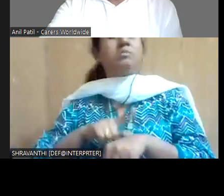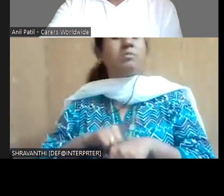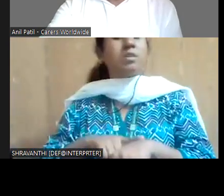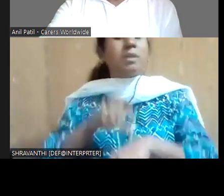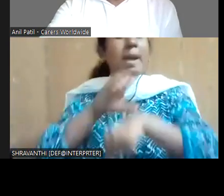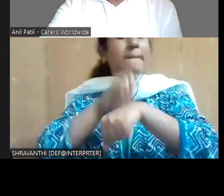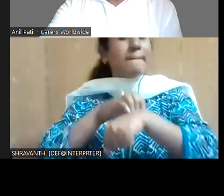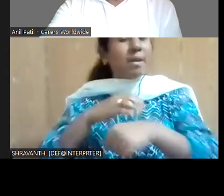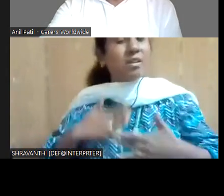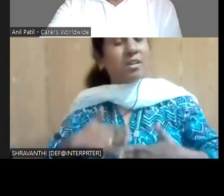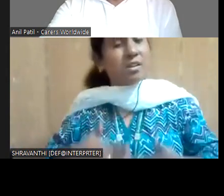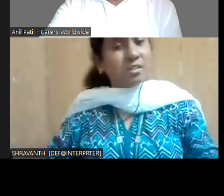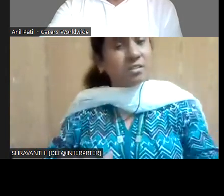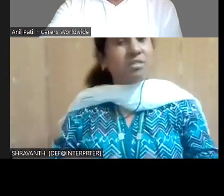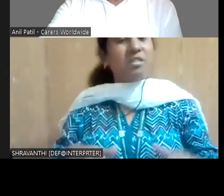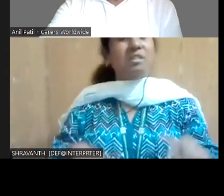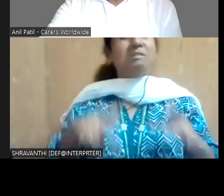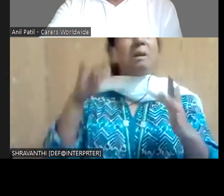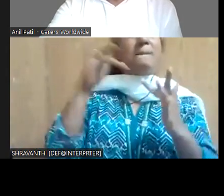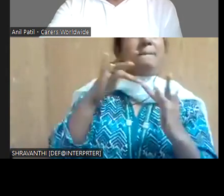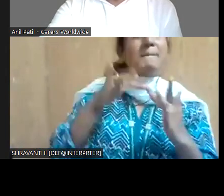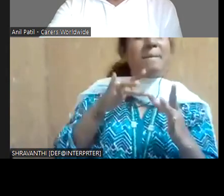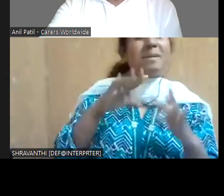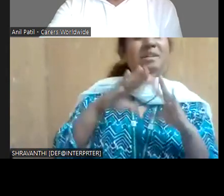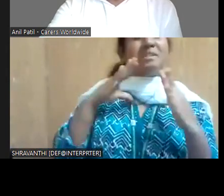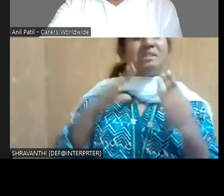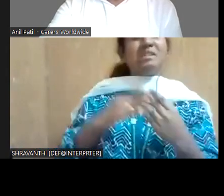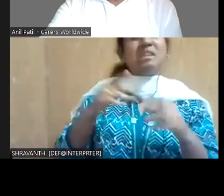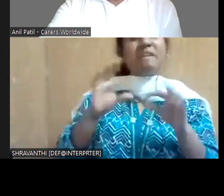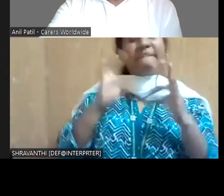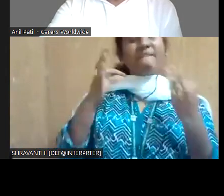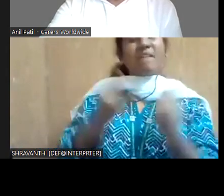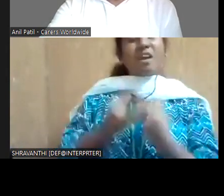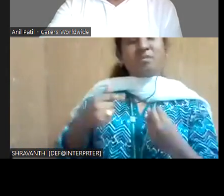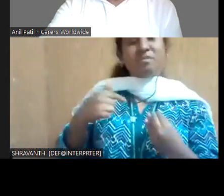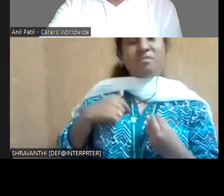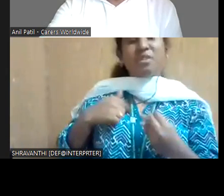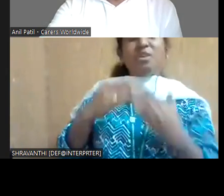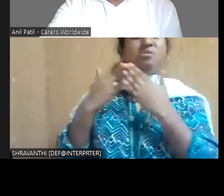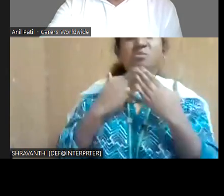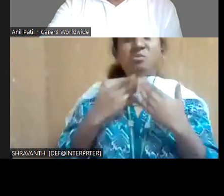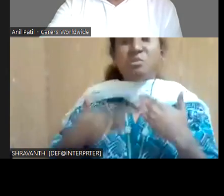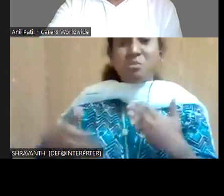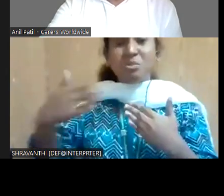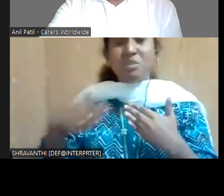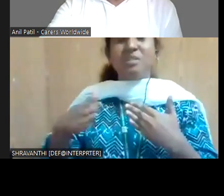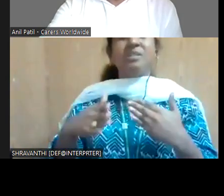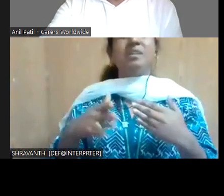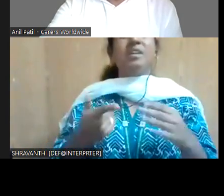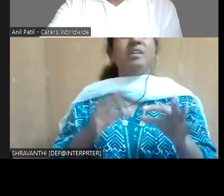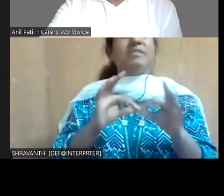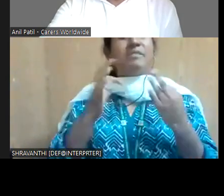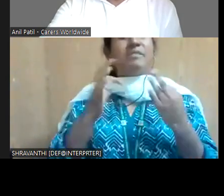ki middle class family pay nahi kar pati hai, aur ghar chalana aur saath saath school aur therapies, ye sab balance karne ke